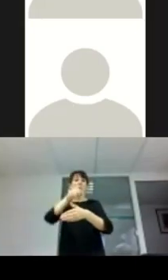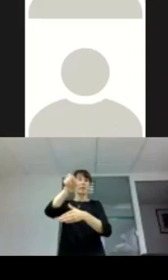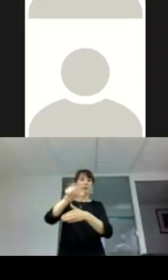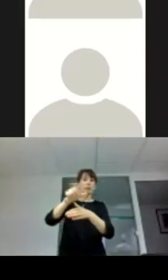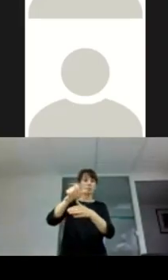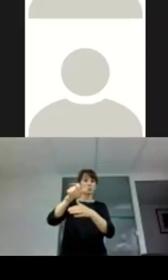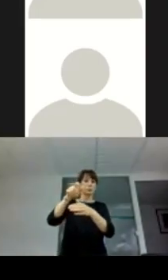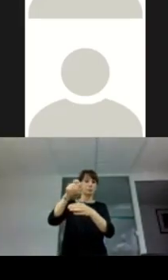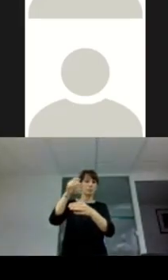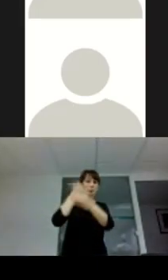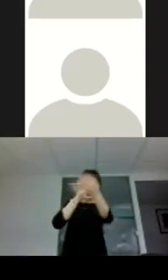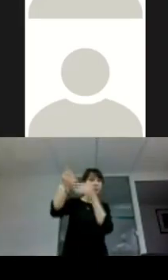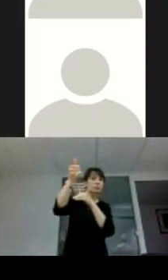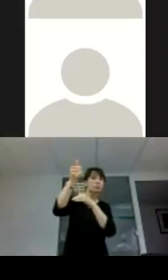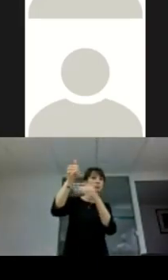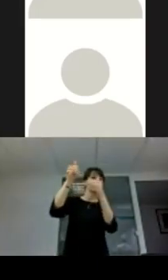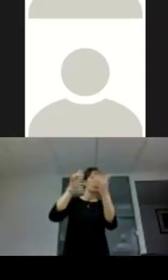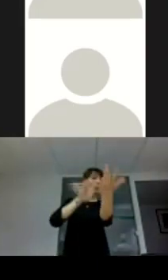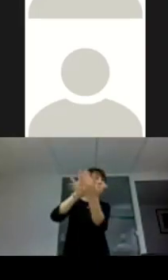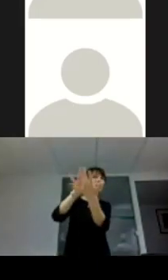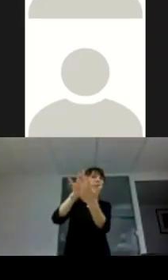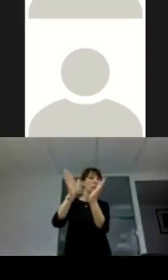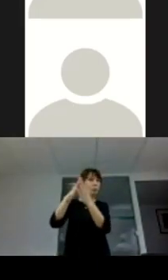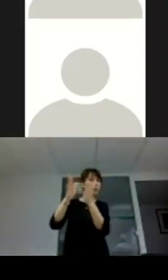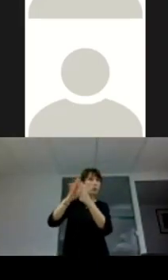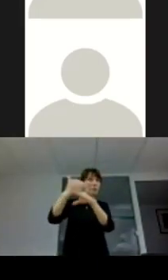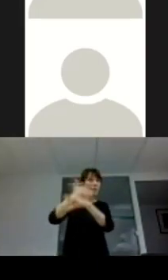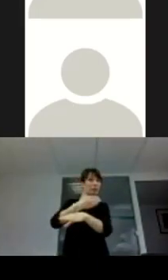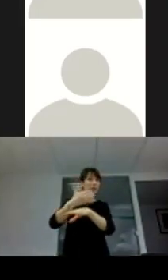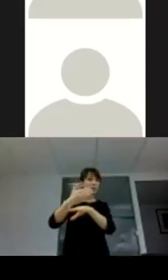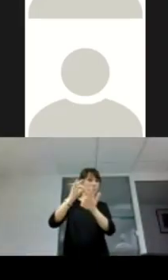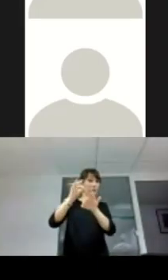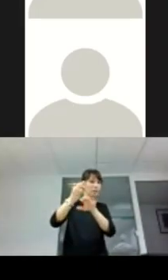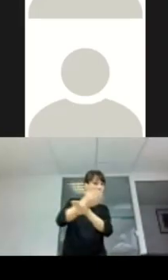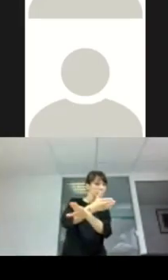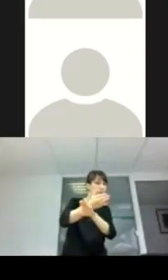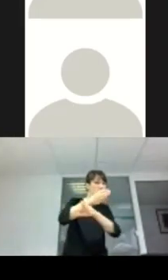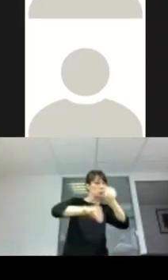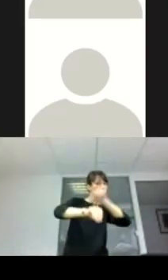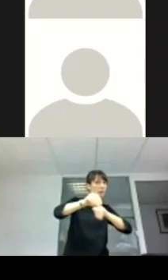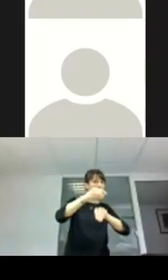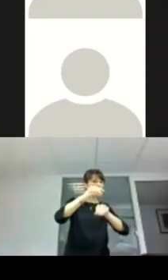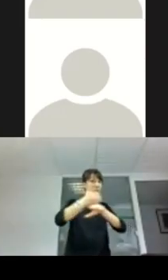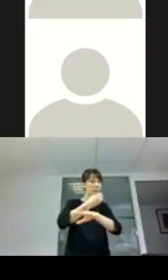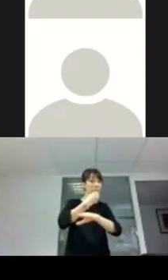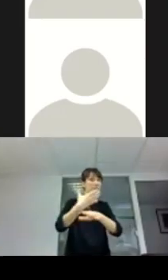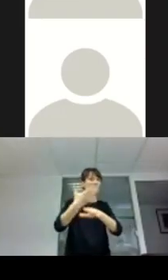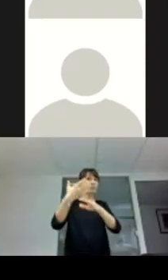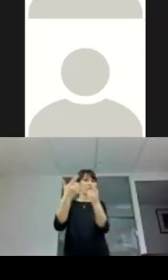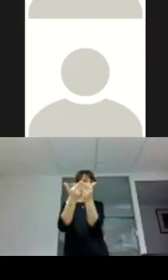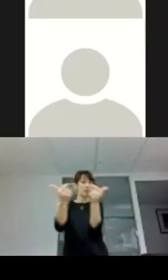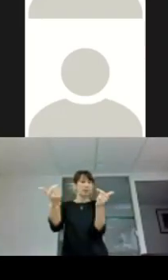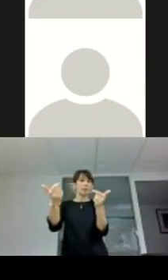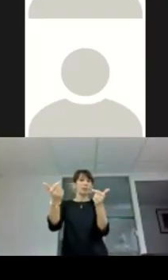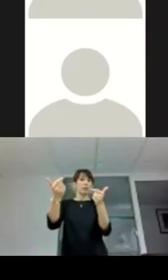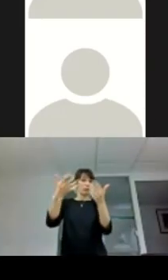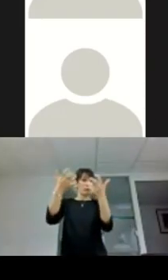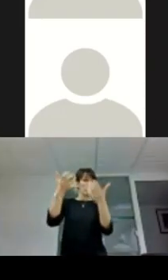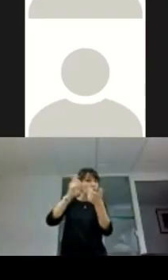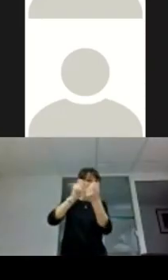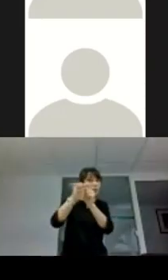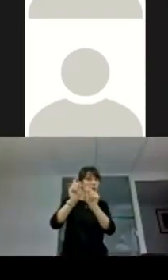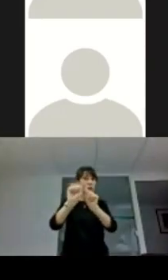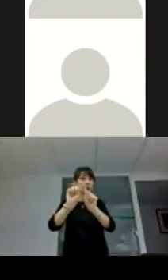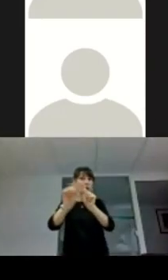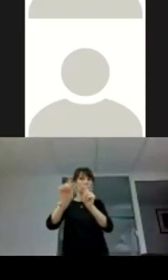est rappelé pour valider avec lui la tolérance de la séance et éventuellement les modalités